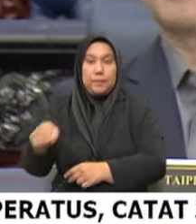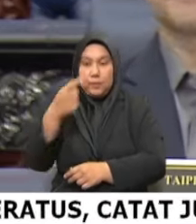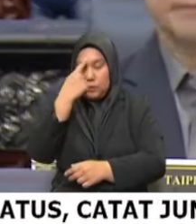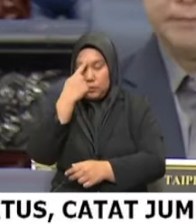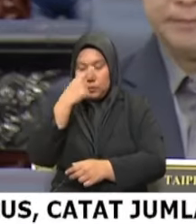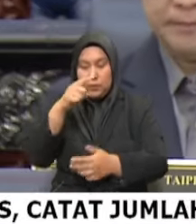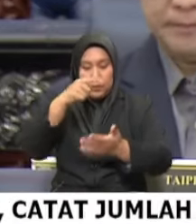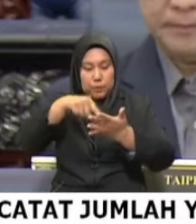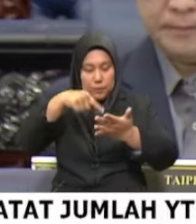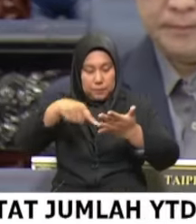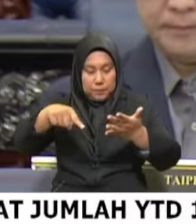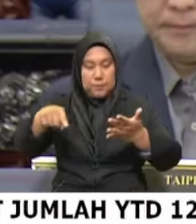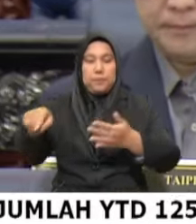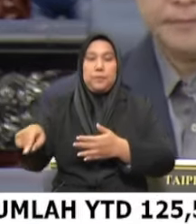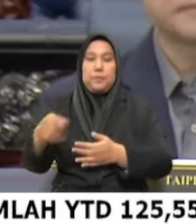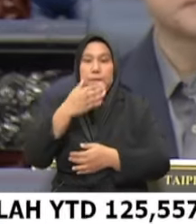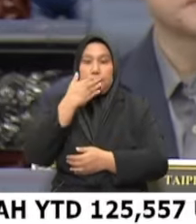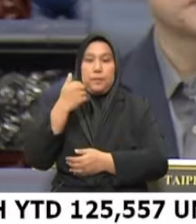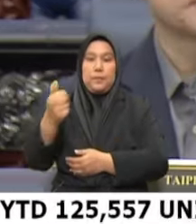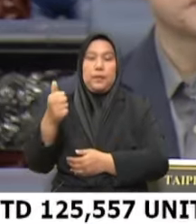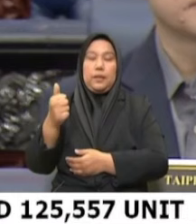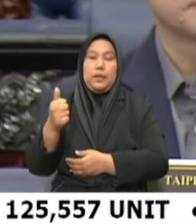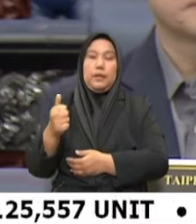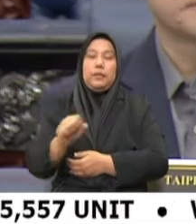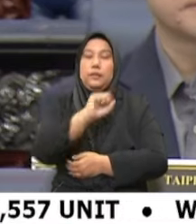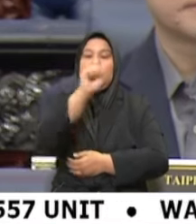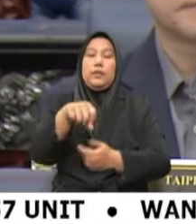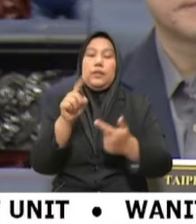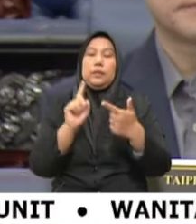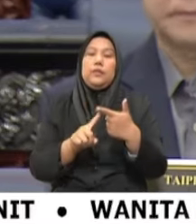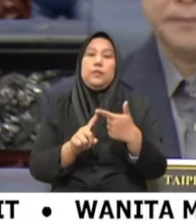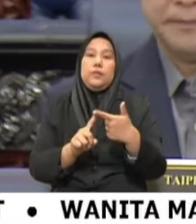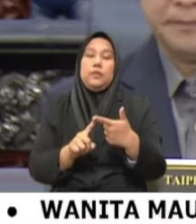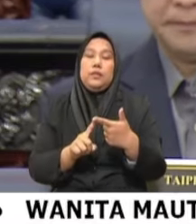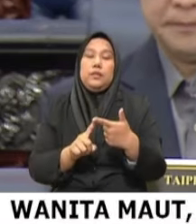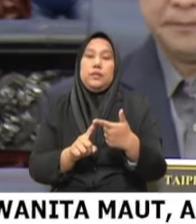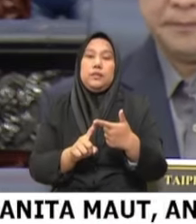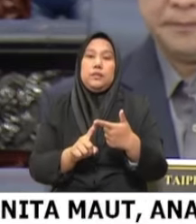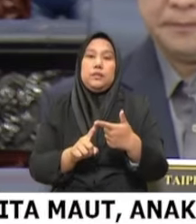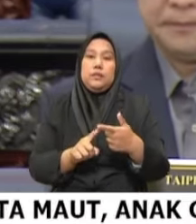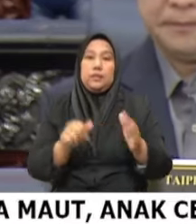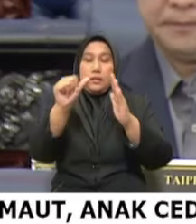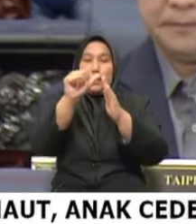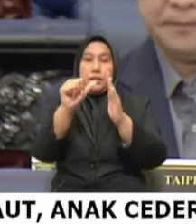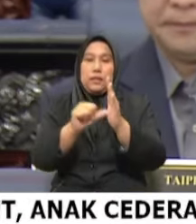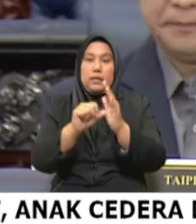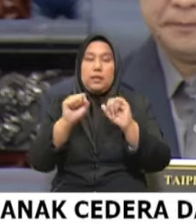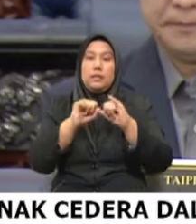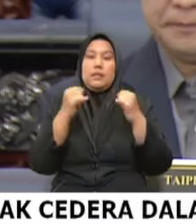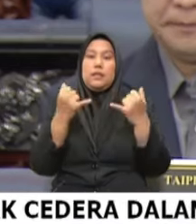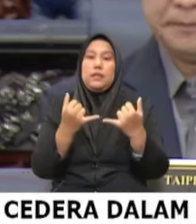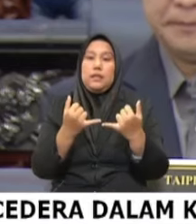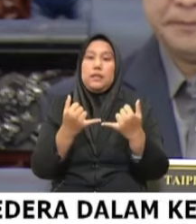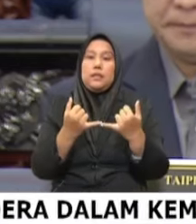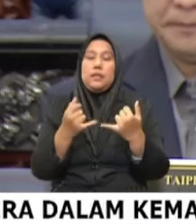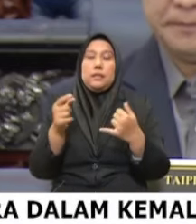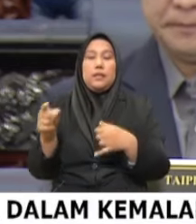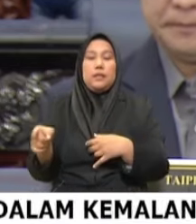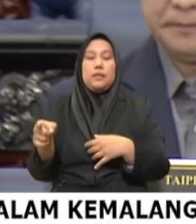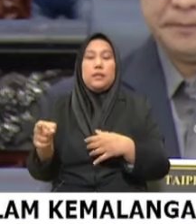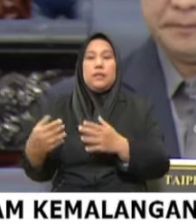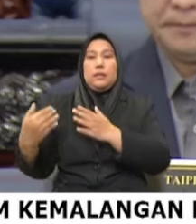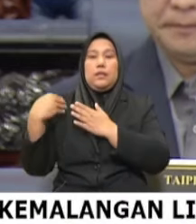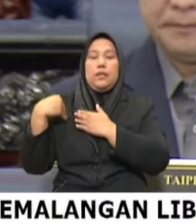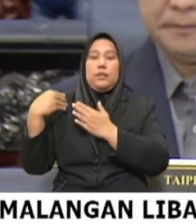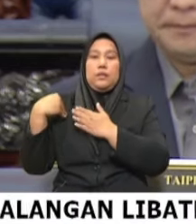baik. Soalan yang kedua, saya mohon masa sedikit, iaitu berkenaan dengan akta syarikat. Yang ini kita serahkan kepada